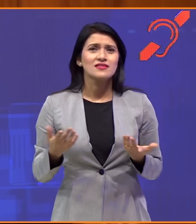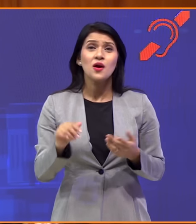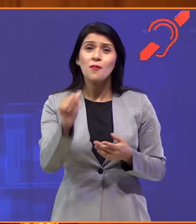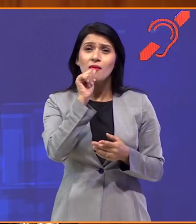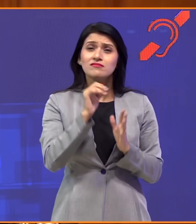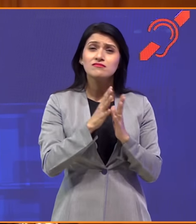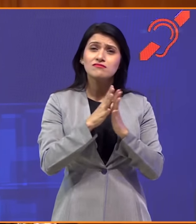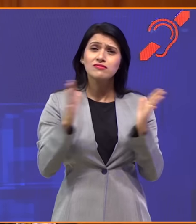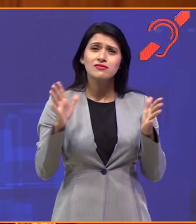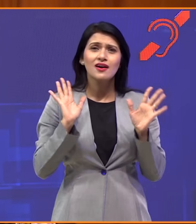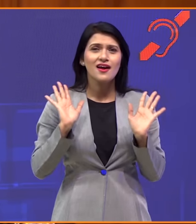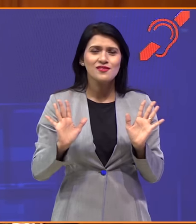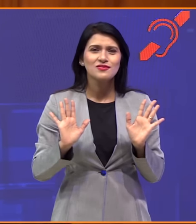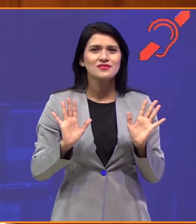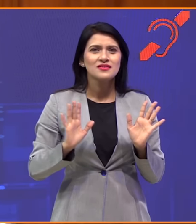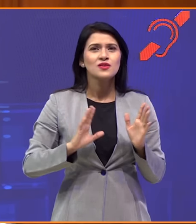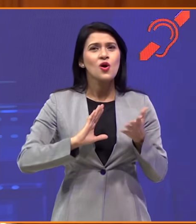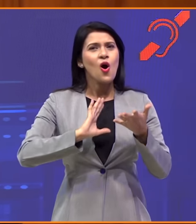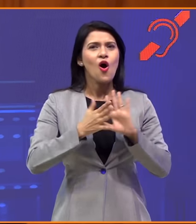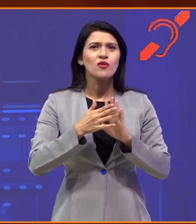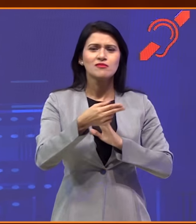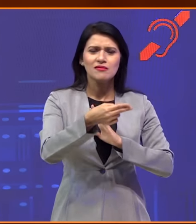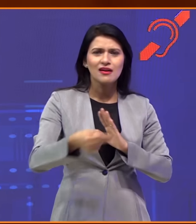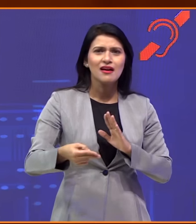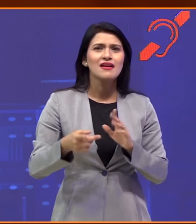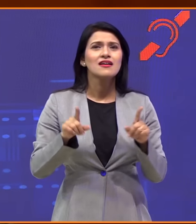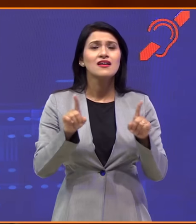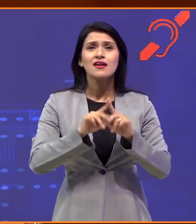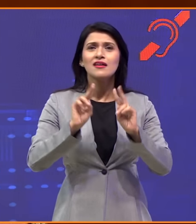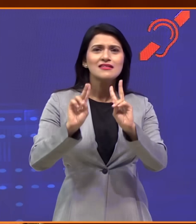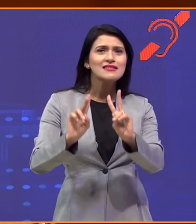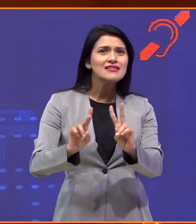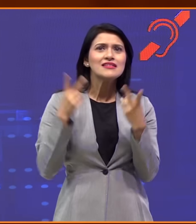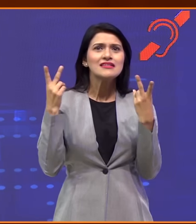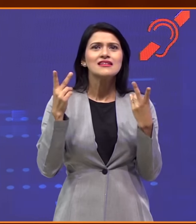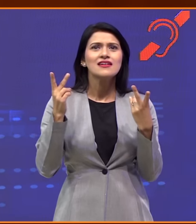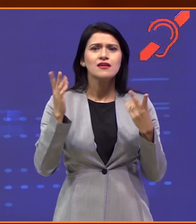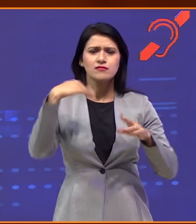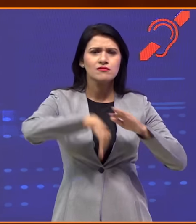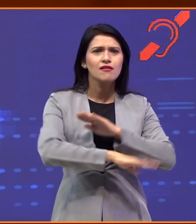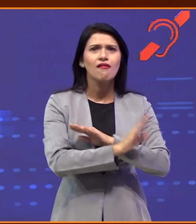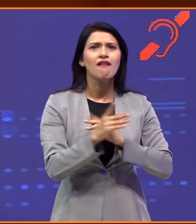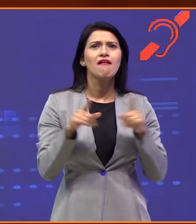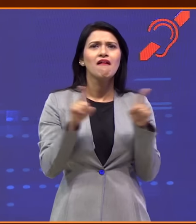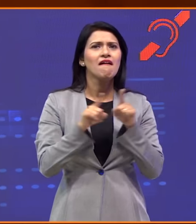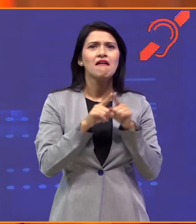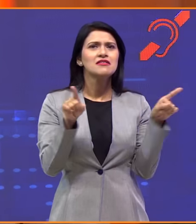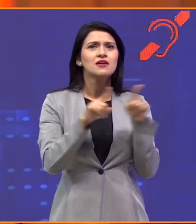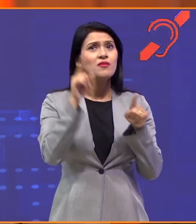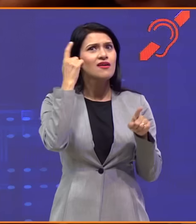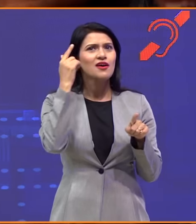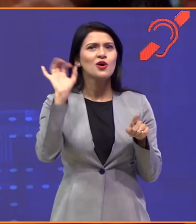पी जाता है वो ऐसा वाला डांस करता है जो दुनिया में मतलब माइकल जैक्सन ने भी नहीं सोचा